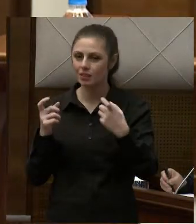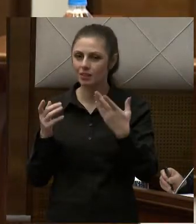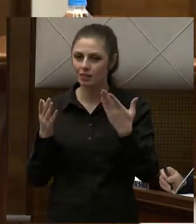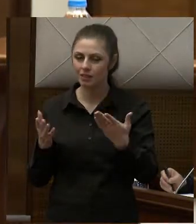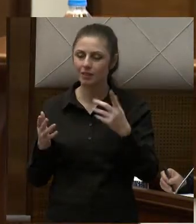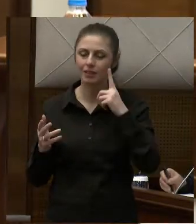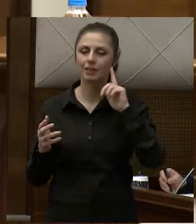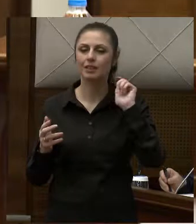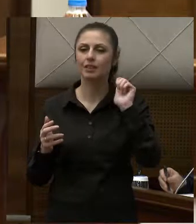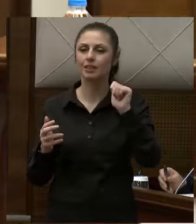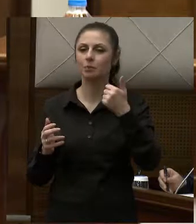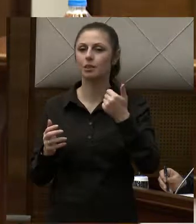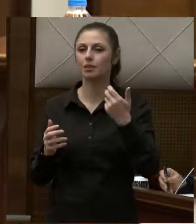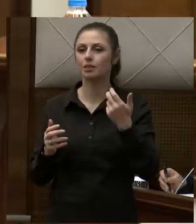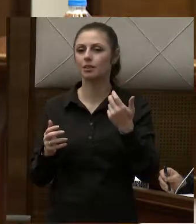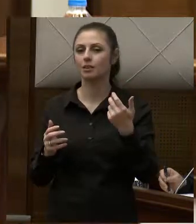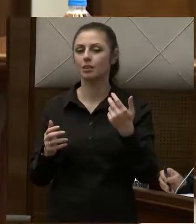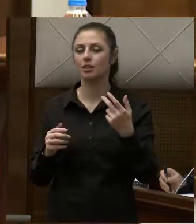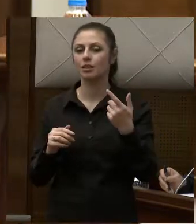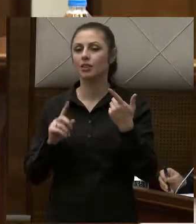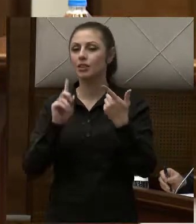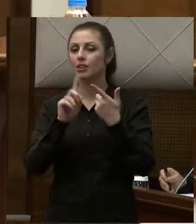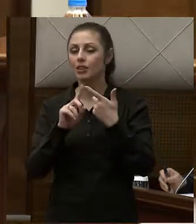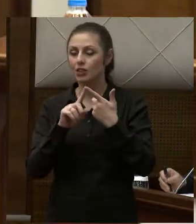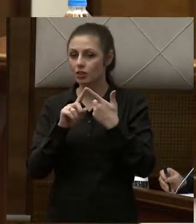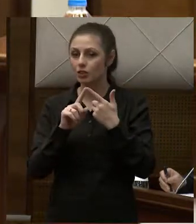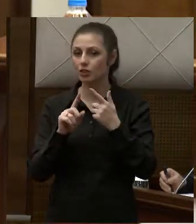kıymetli komutanı, 2. Cumhurbaşkanımız,